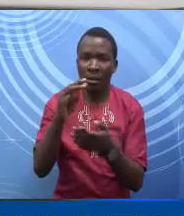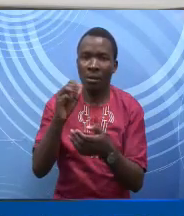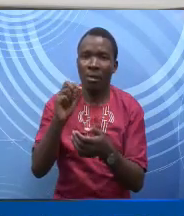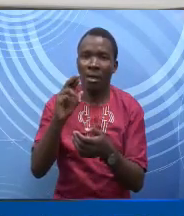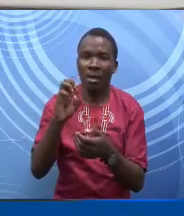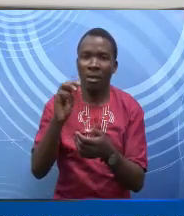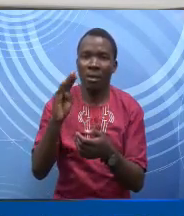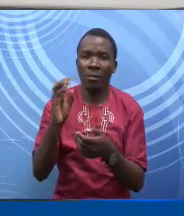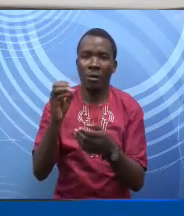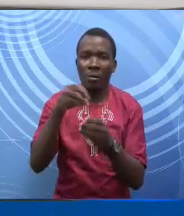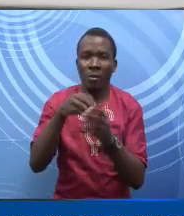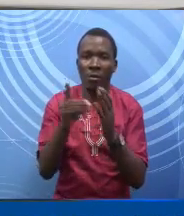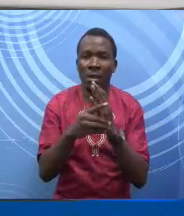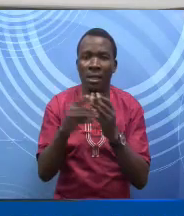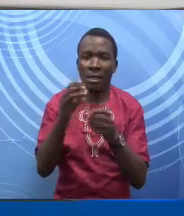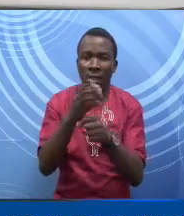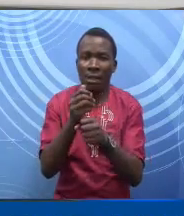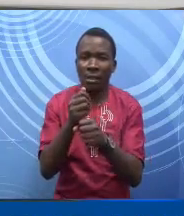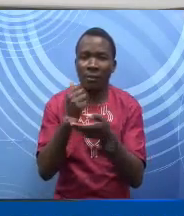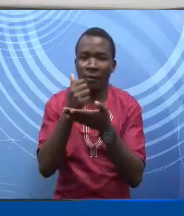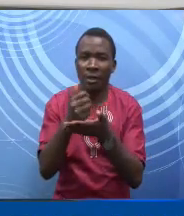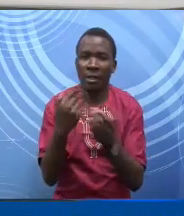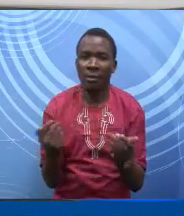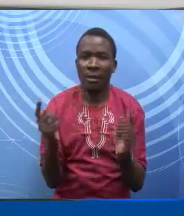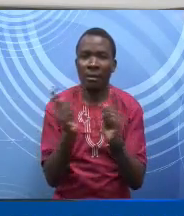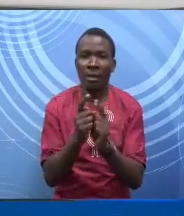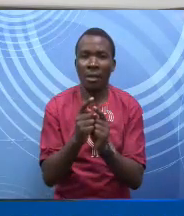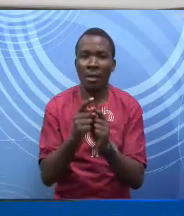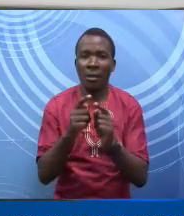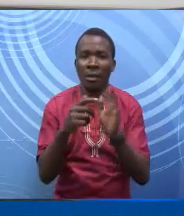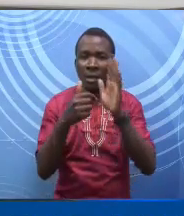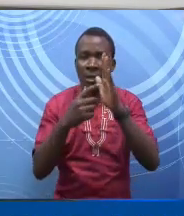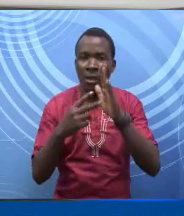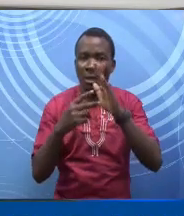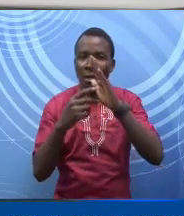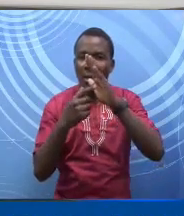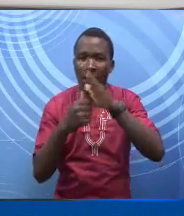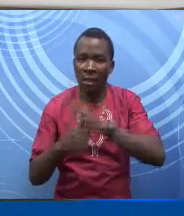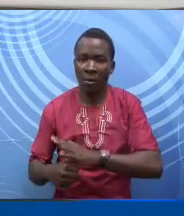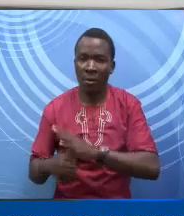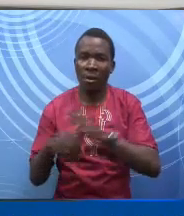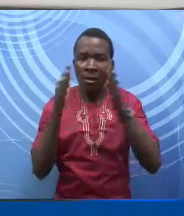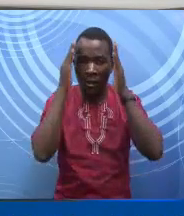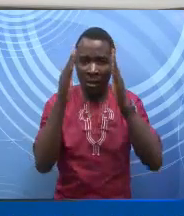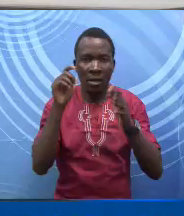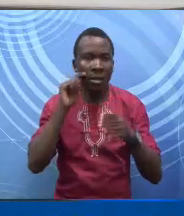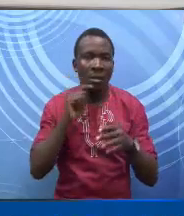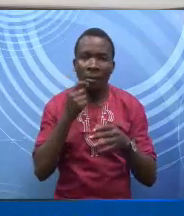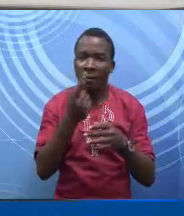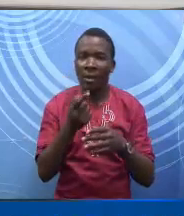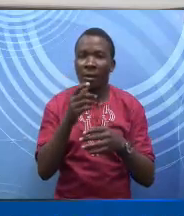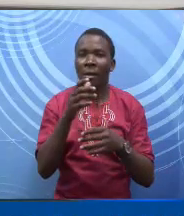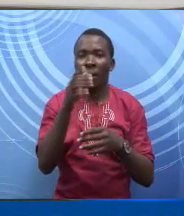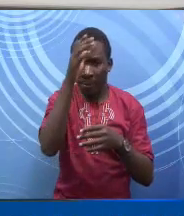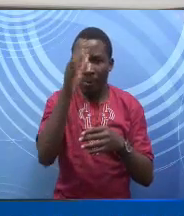Kicukiro ni ikigo gifasha abana bahuye n'ihohoterwa cyane cyane rishingiye ku gitsina baratabaza bavuga ko ngo umusaza ukora muri iki